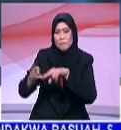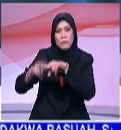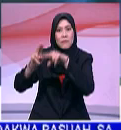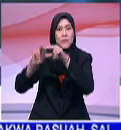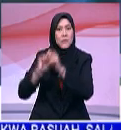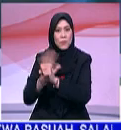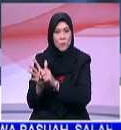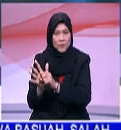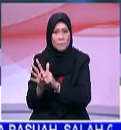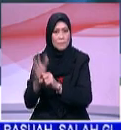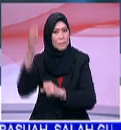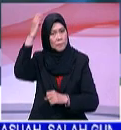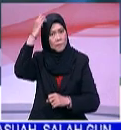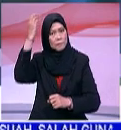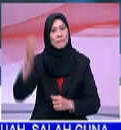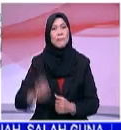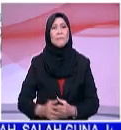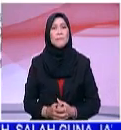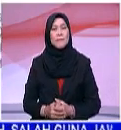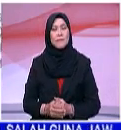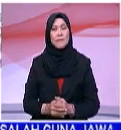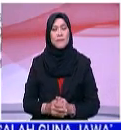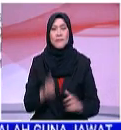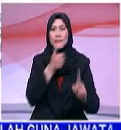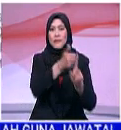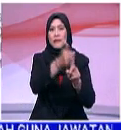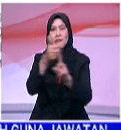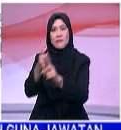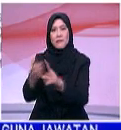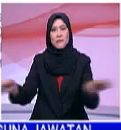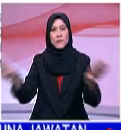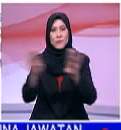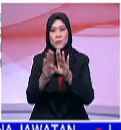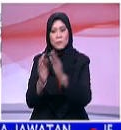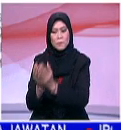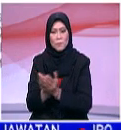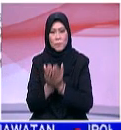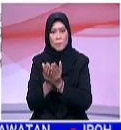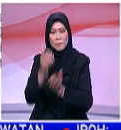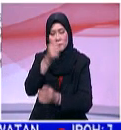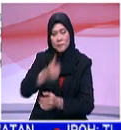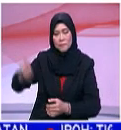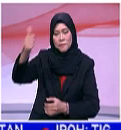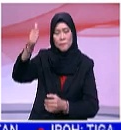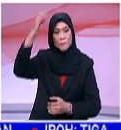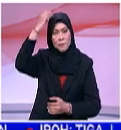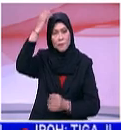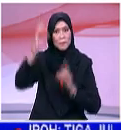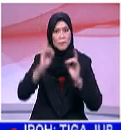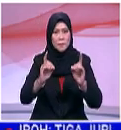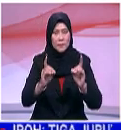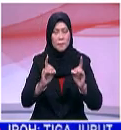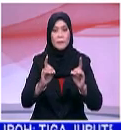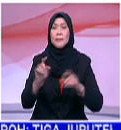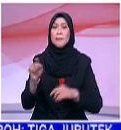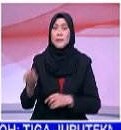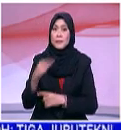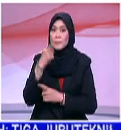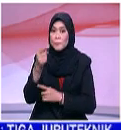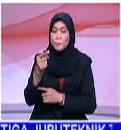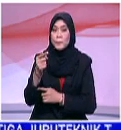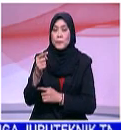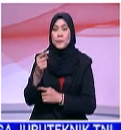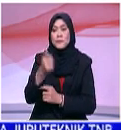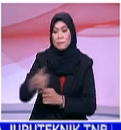b19 di negeri itu Farhan penutupan sekolah dikeluarkan pengarah pendidikan selango Ismi Ismail menurut